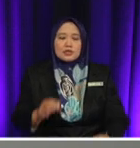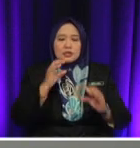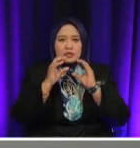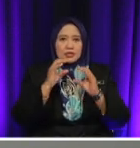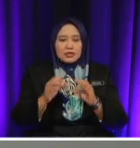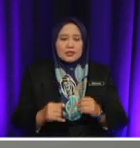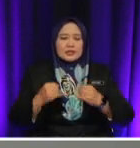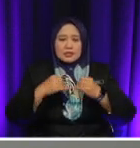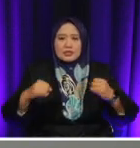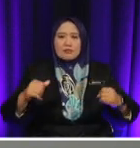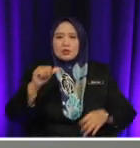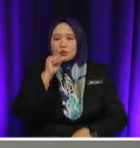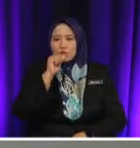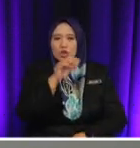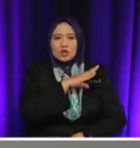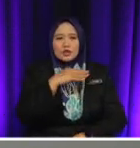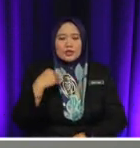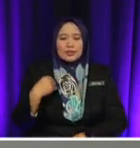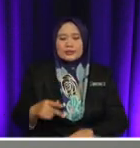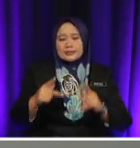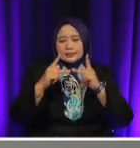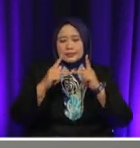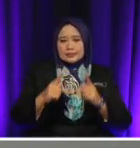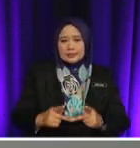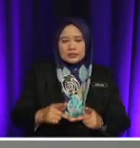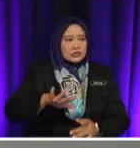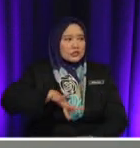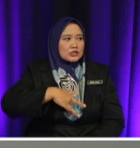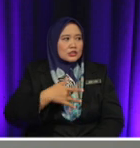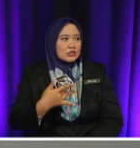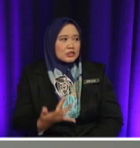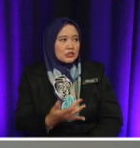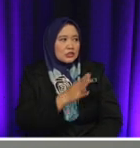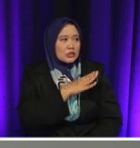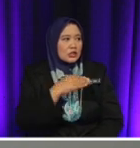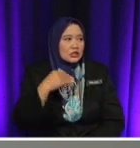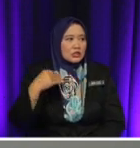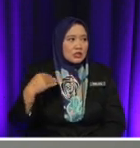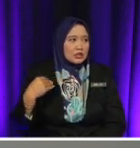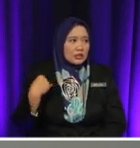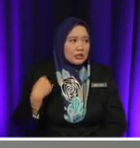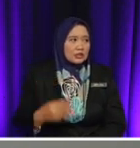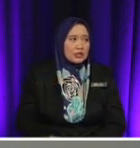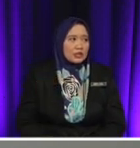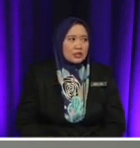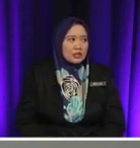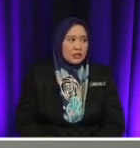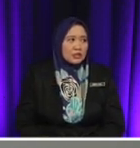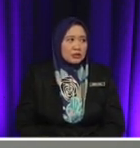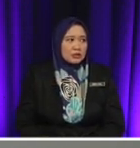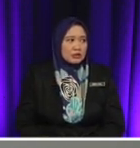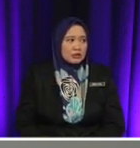okey mengekalkan rasa dan nutrien bagi Minuman itu Oke